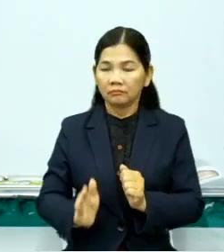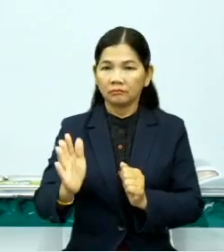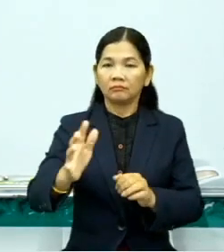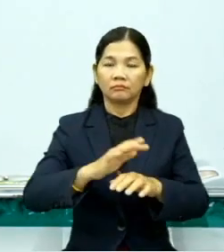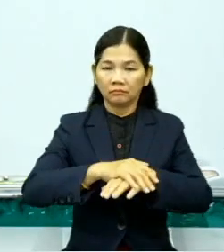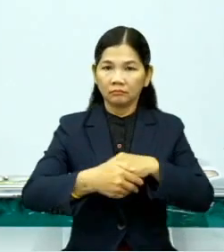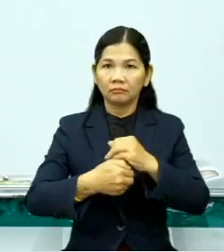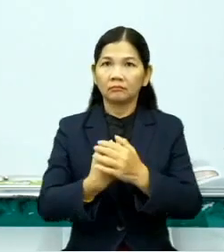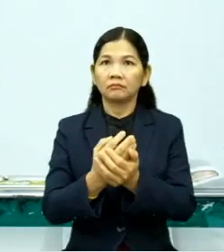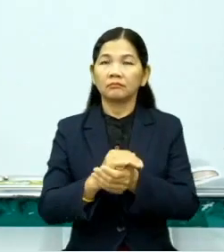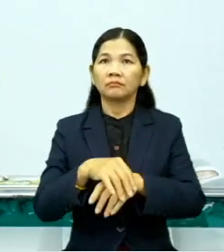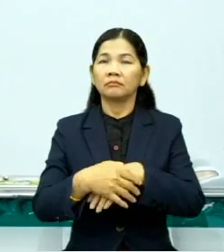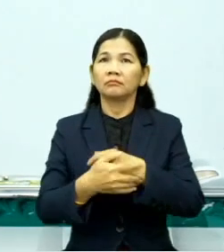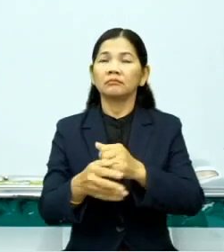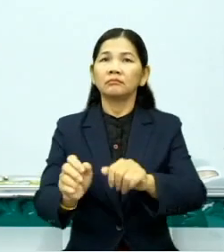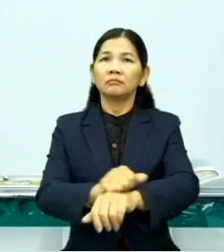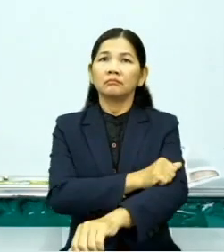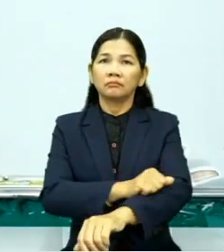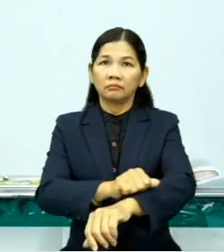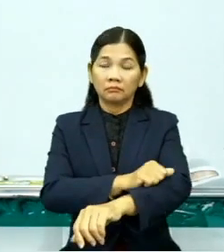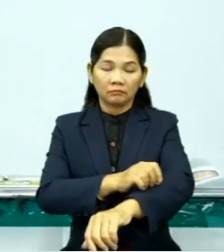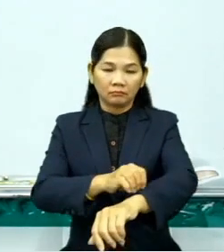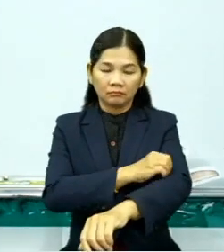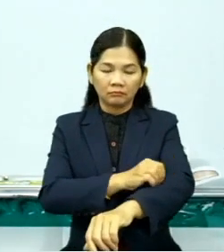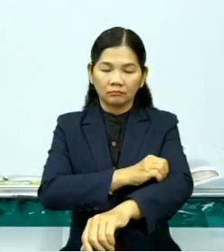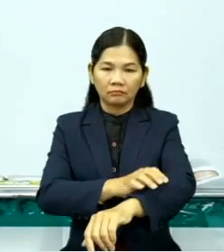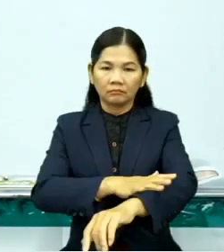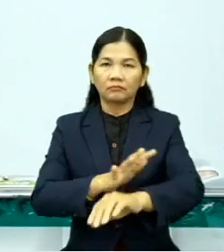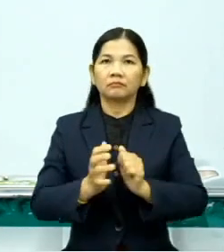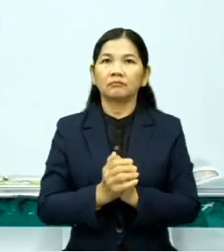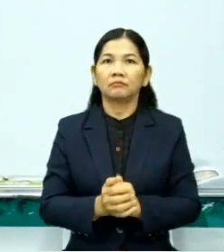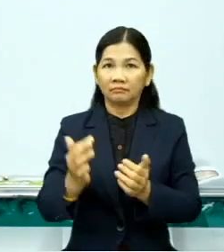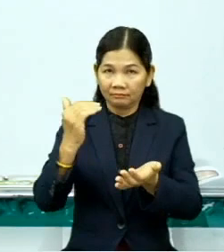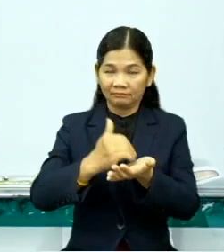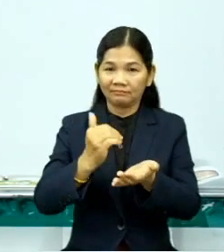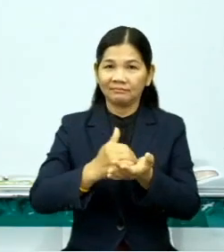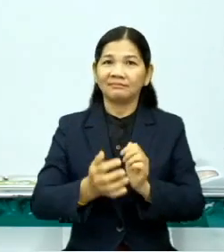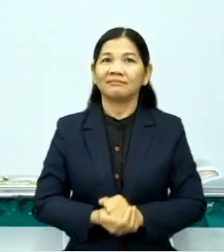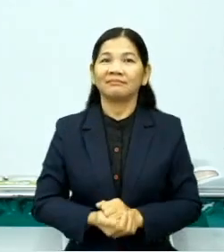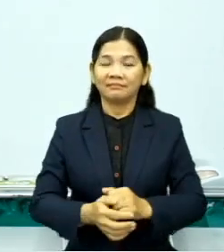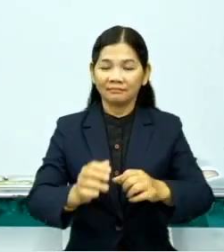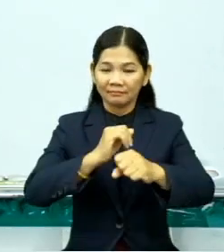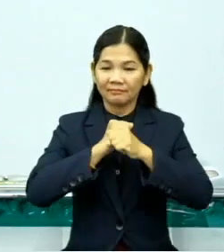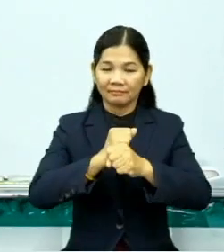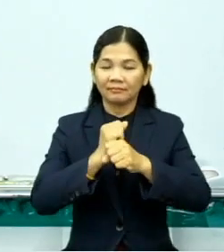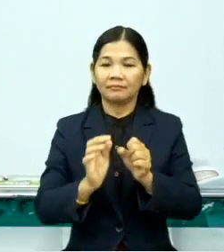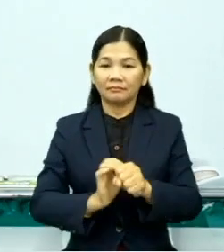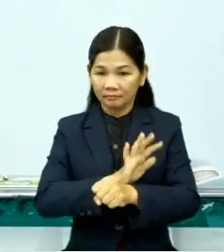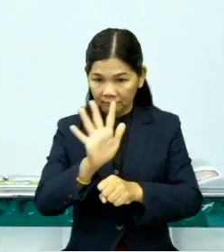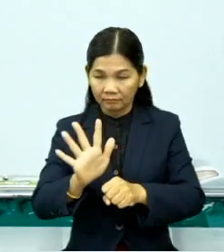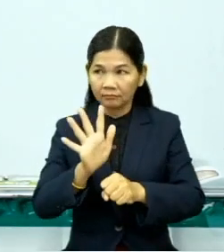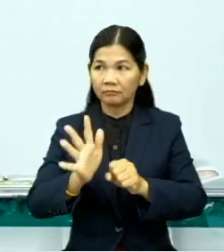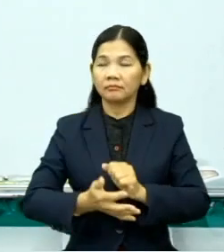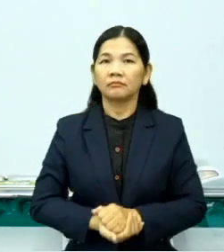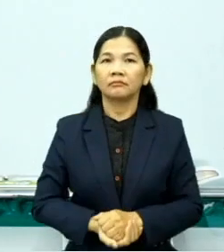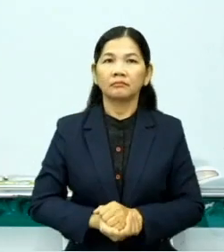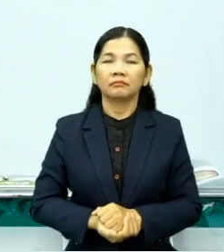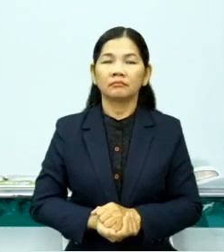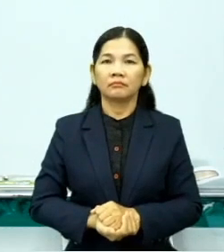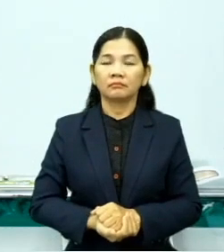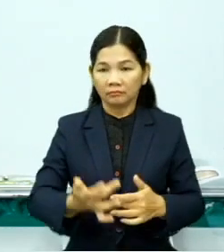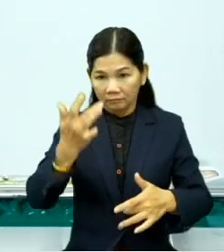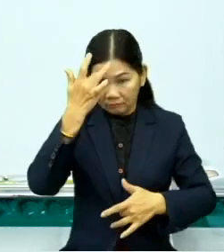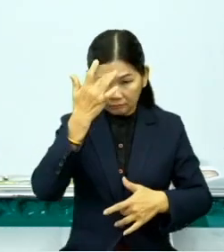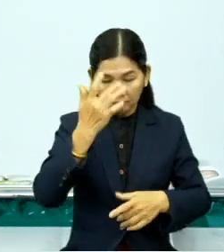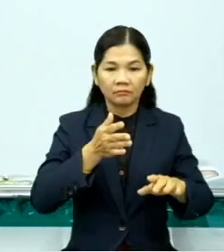liêng đây rồi bà con chì mùi nâng xà bố à có rùi cò chế lại bà nhật nhót đâm bây ca pi con pi chung người COVID đập rà bốn